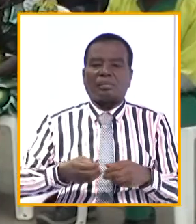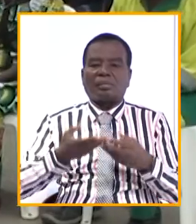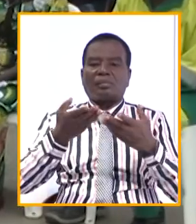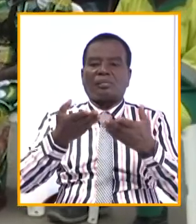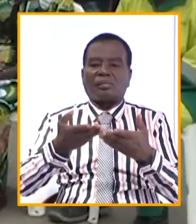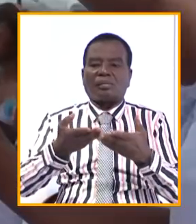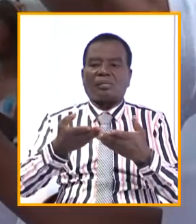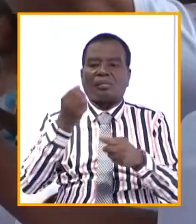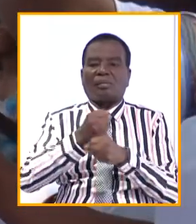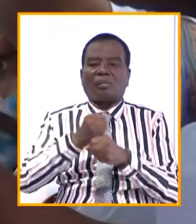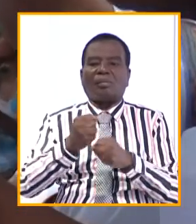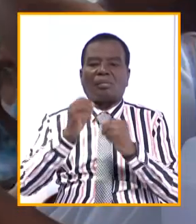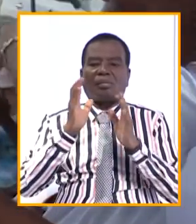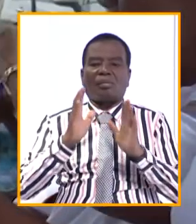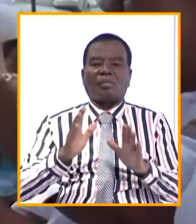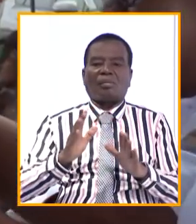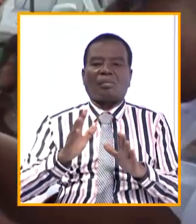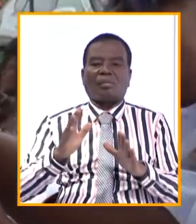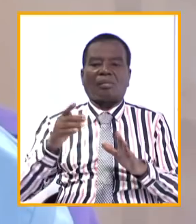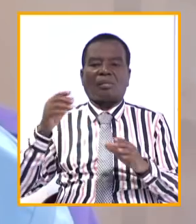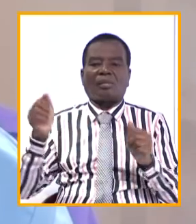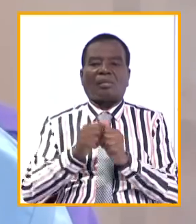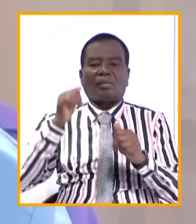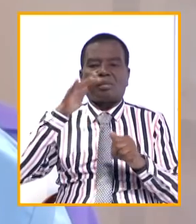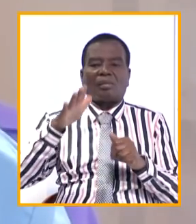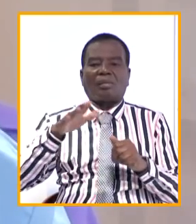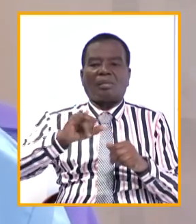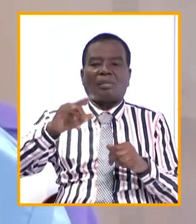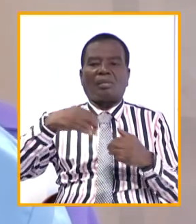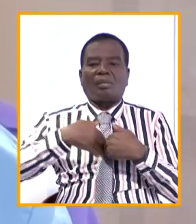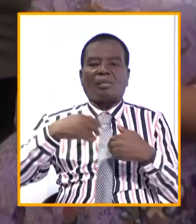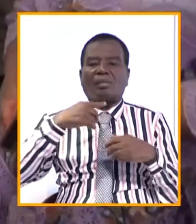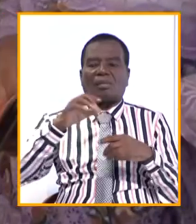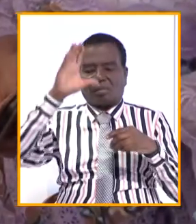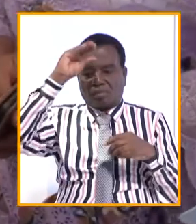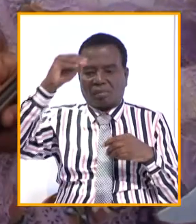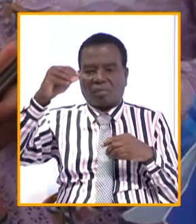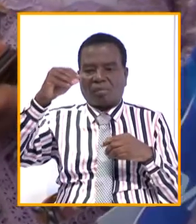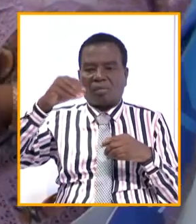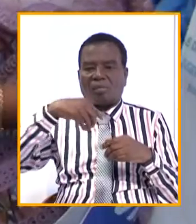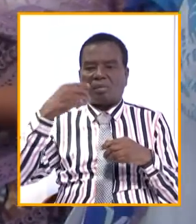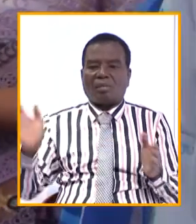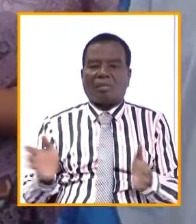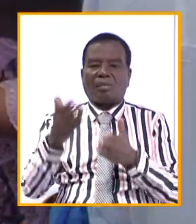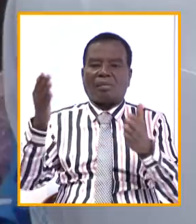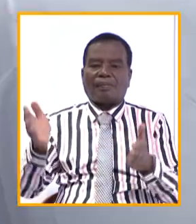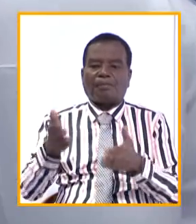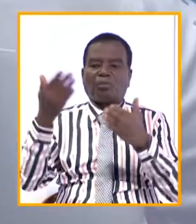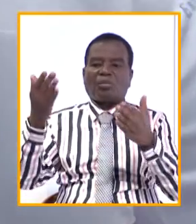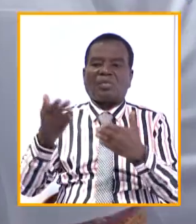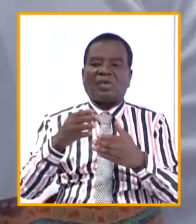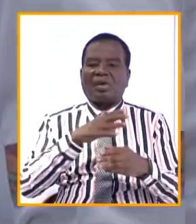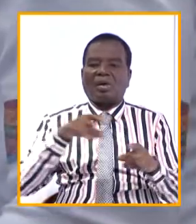valeur ces travailleuses au grand cœur. Aux côtés de ces femmes, il y a aussi des hommes qui les encourage